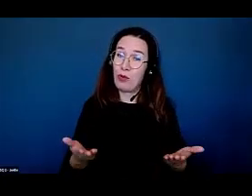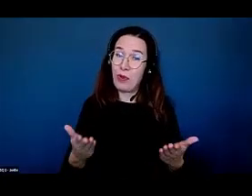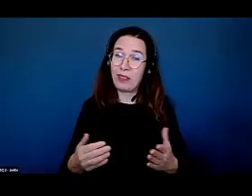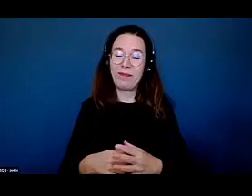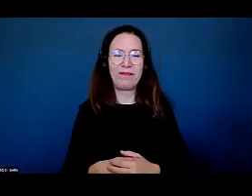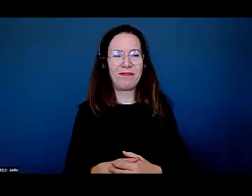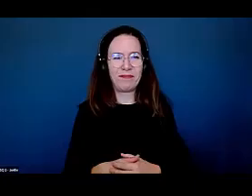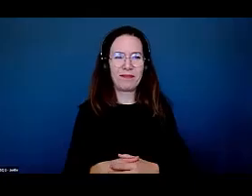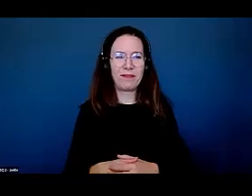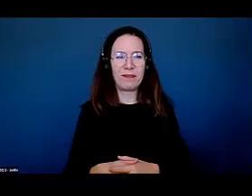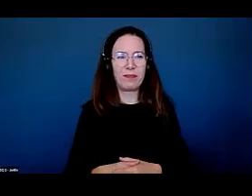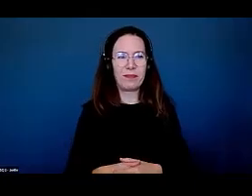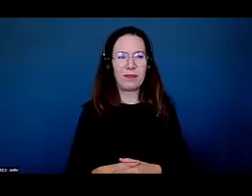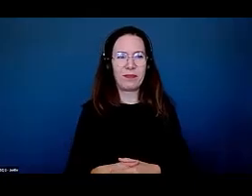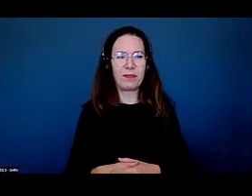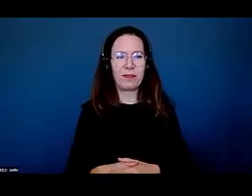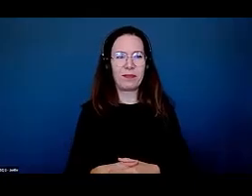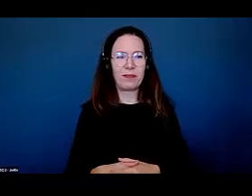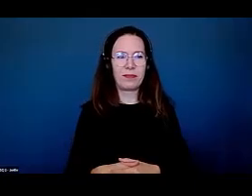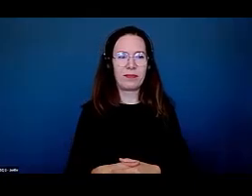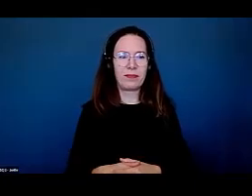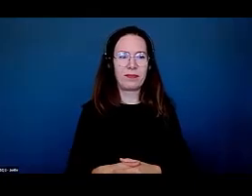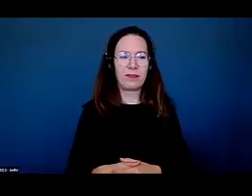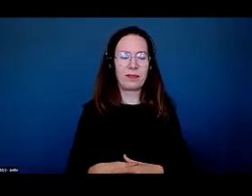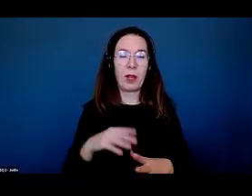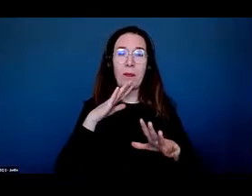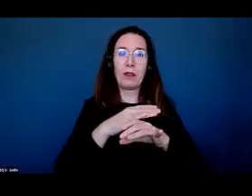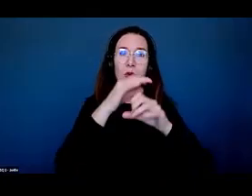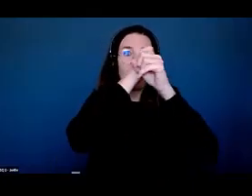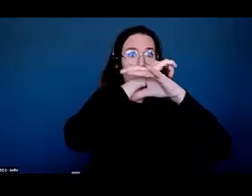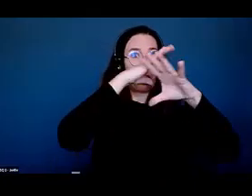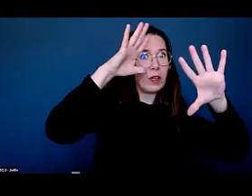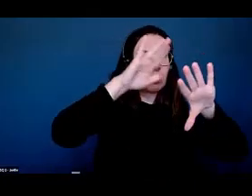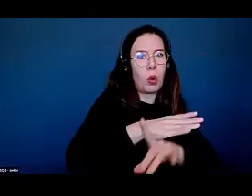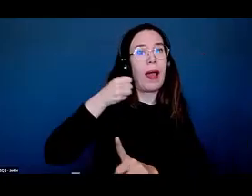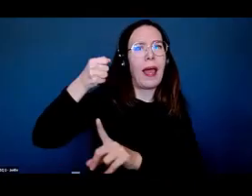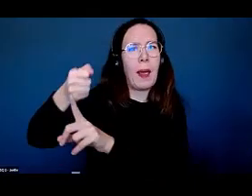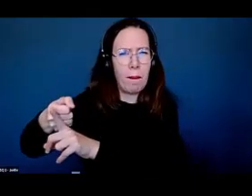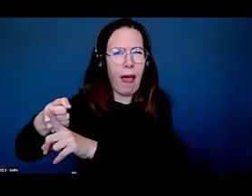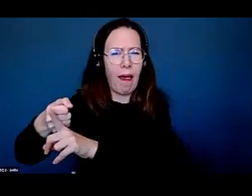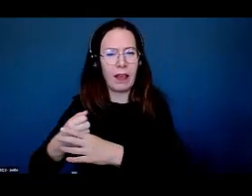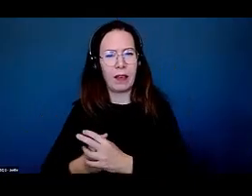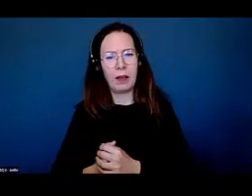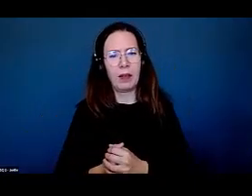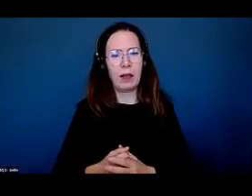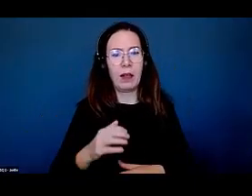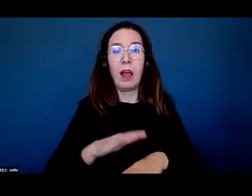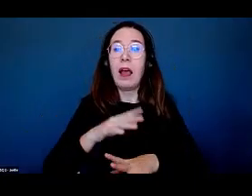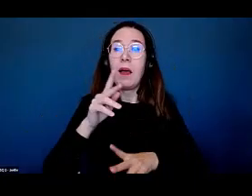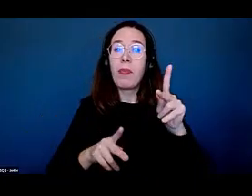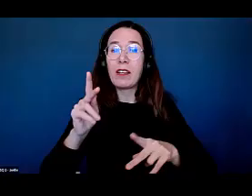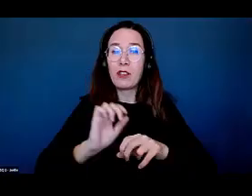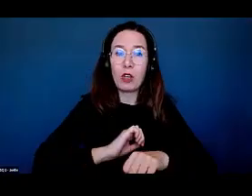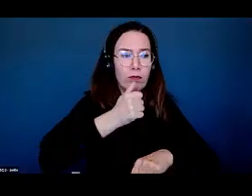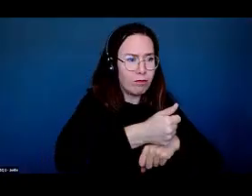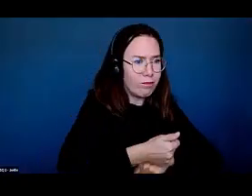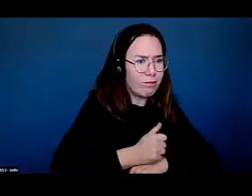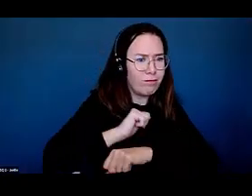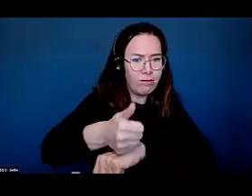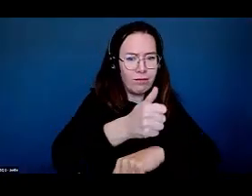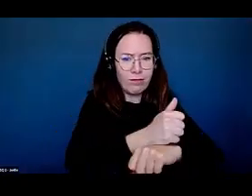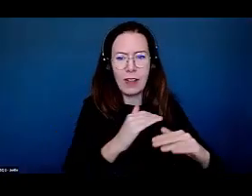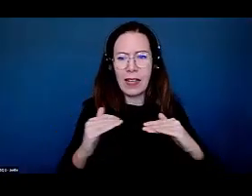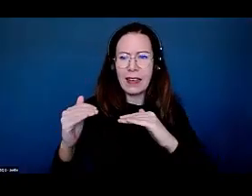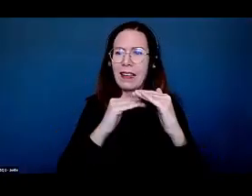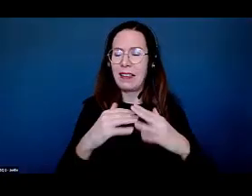Donc aujourd'hui, nous allons passer de ce cadre conceptuel à l'impact. Vous allez pas entendre parler des personnes qui ont mis en